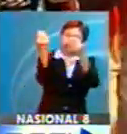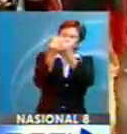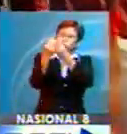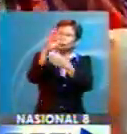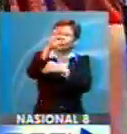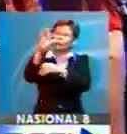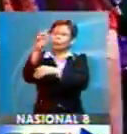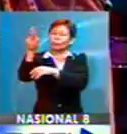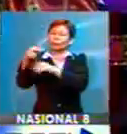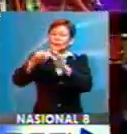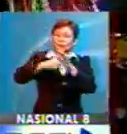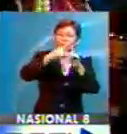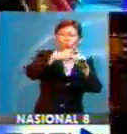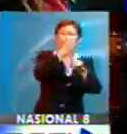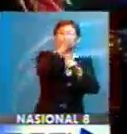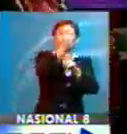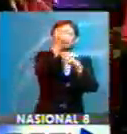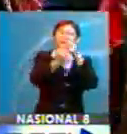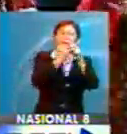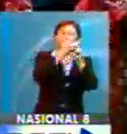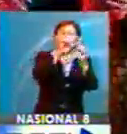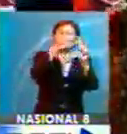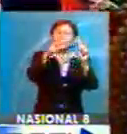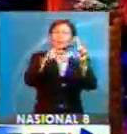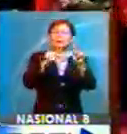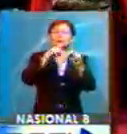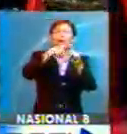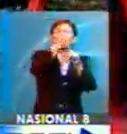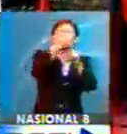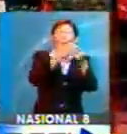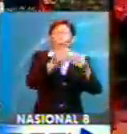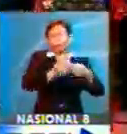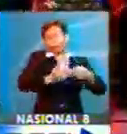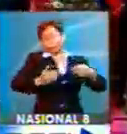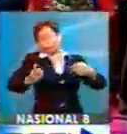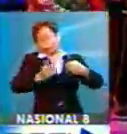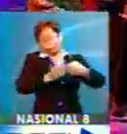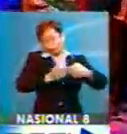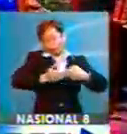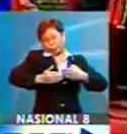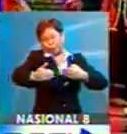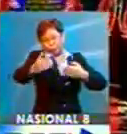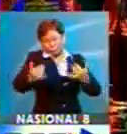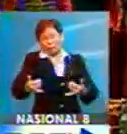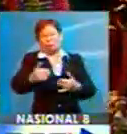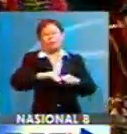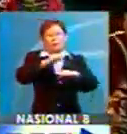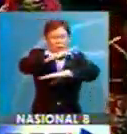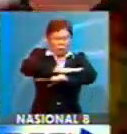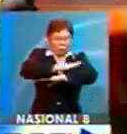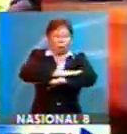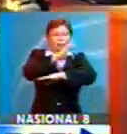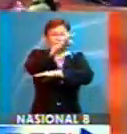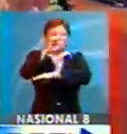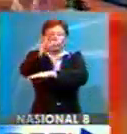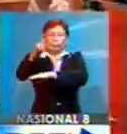dari kita mula beroperasi pada bulan Disember tahun lepas, yang telah berurusan dengan kaunter-kaunter kita ni lebih daripada 700